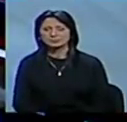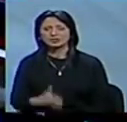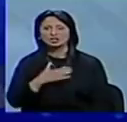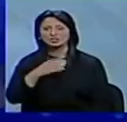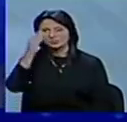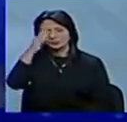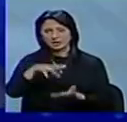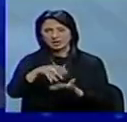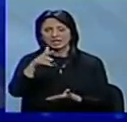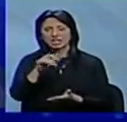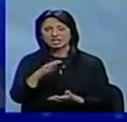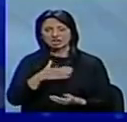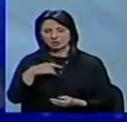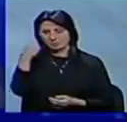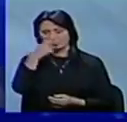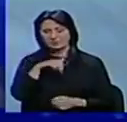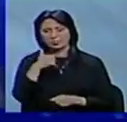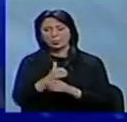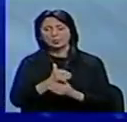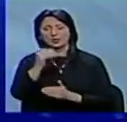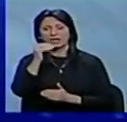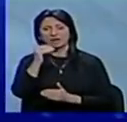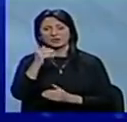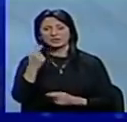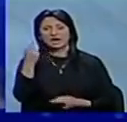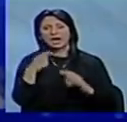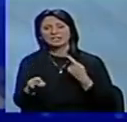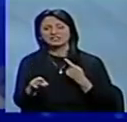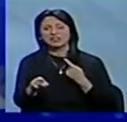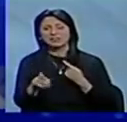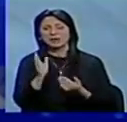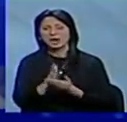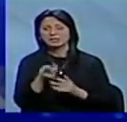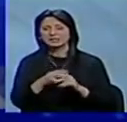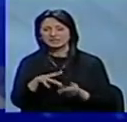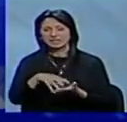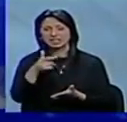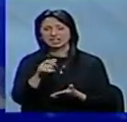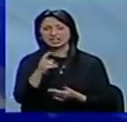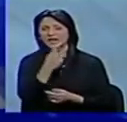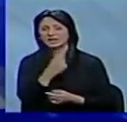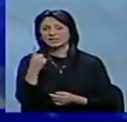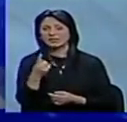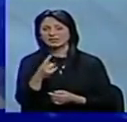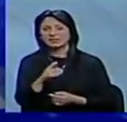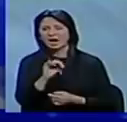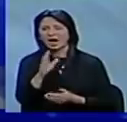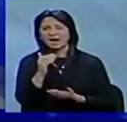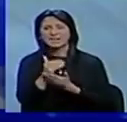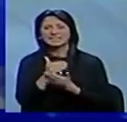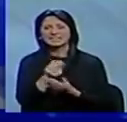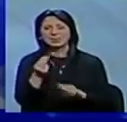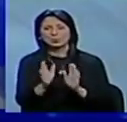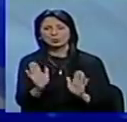ჩემი აზრით გირჩის და ჩემი პირადად მთავარი უპირატესობა და განსხვავება ზოგადად არის ის, რომ გირჩი არის ერთადერთი არასისტემური